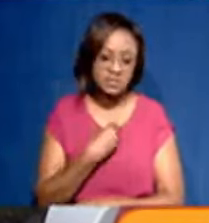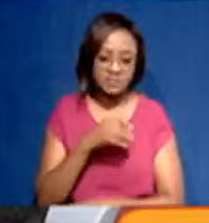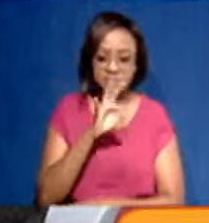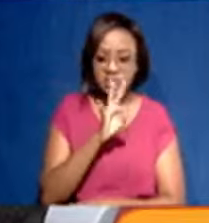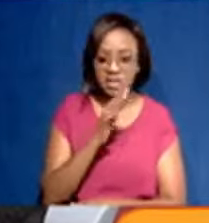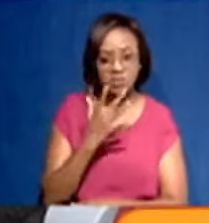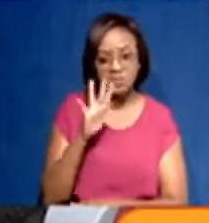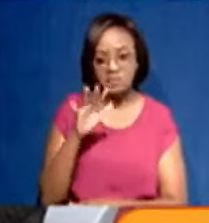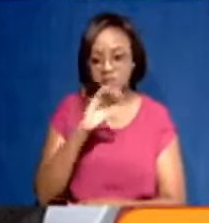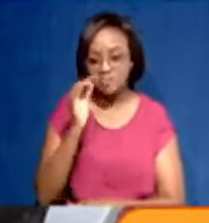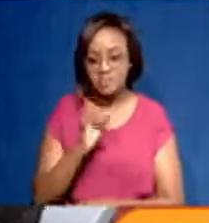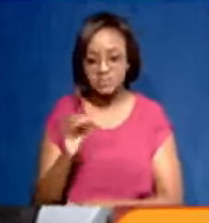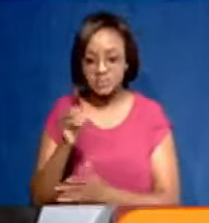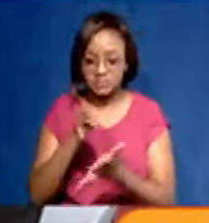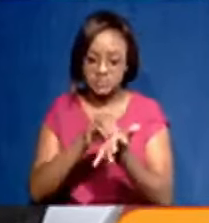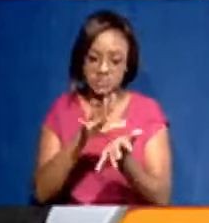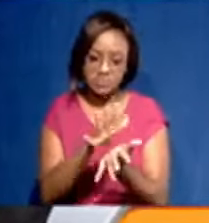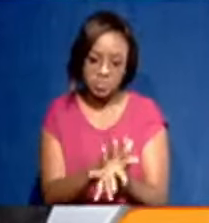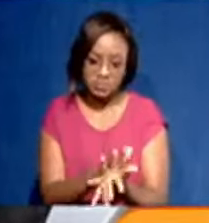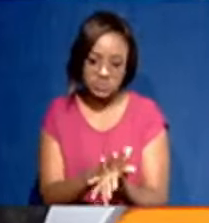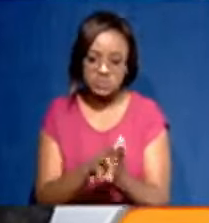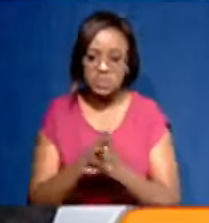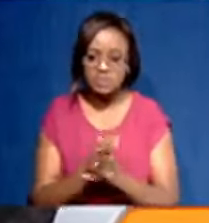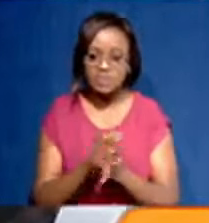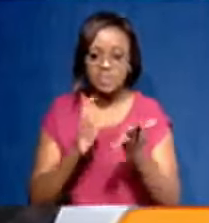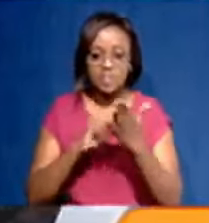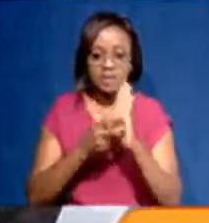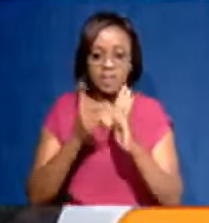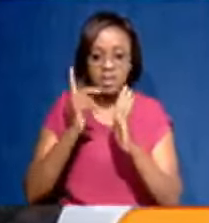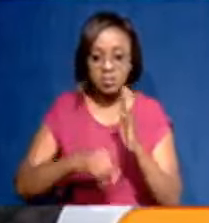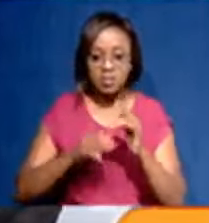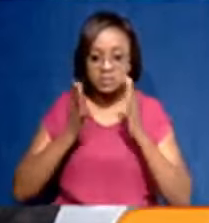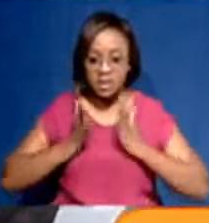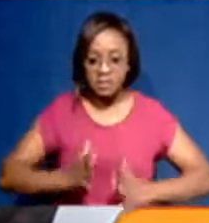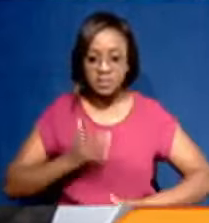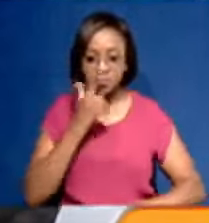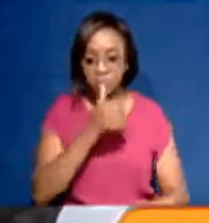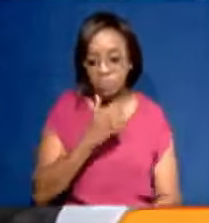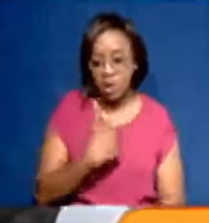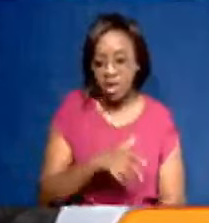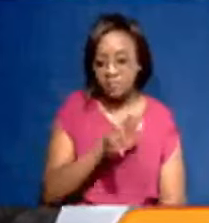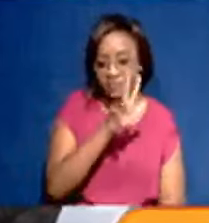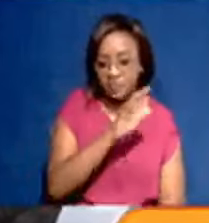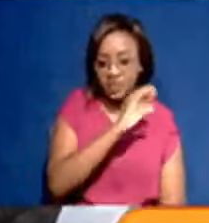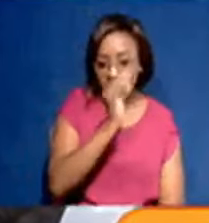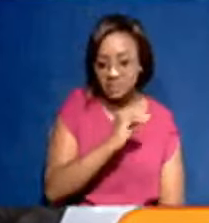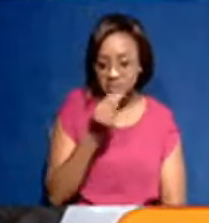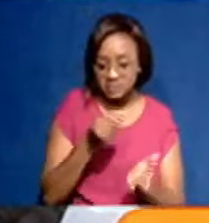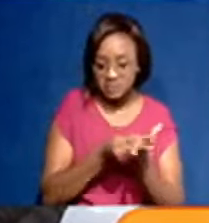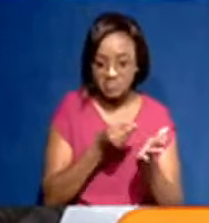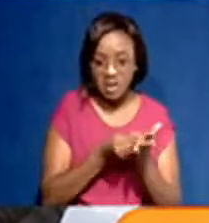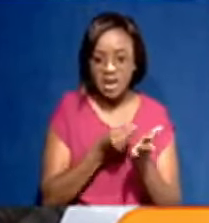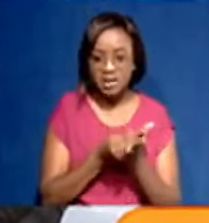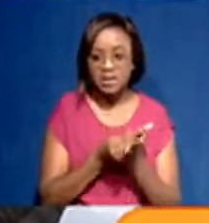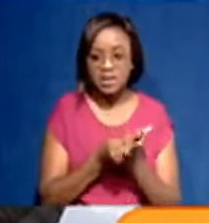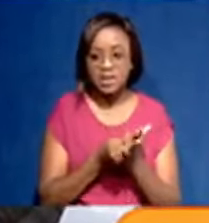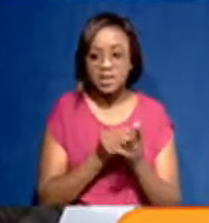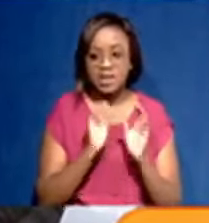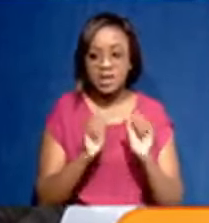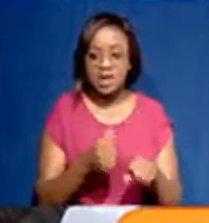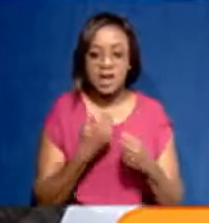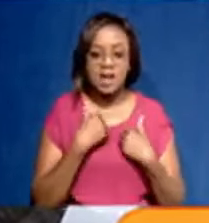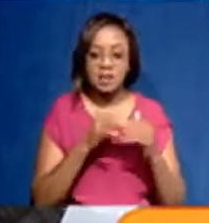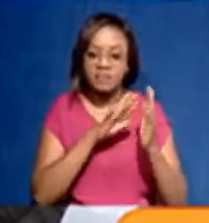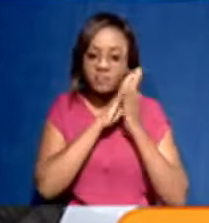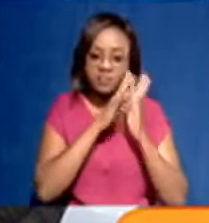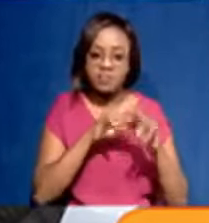3 to 5%. It means that mwenye atakuwa na 3% ni mwenye ako na ile nyumba ya rumu